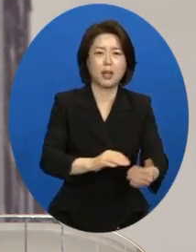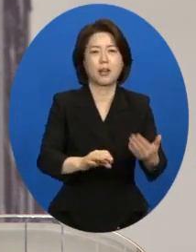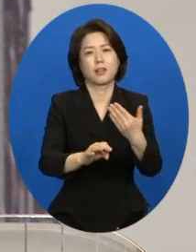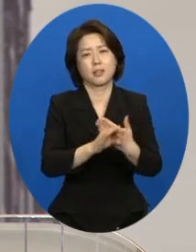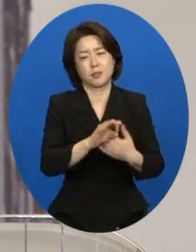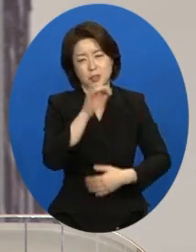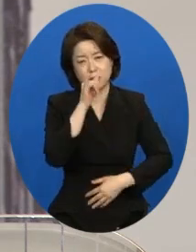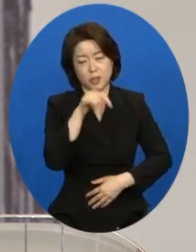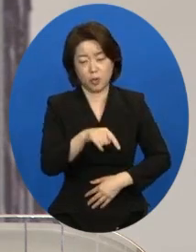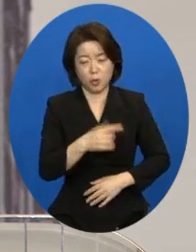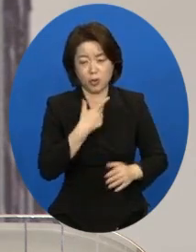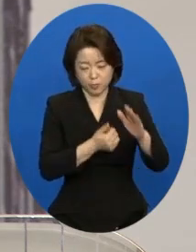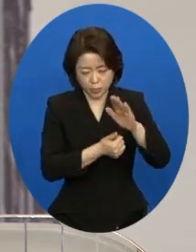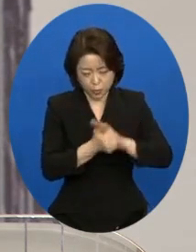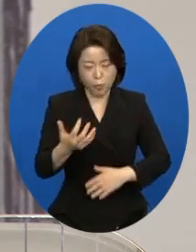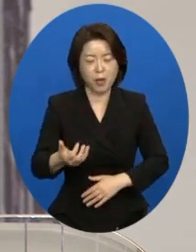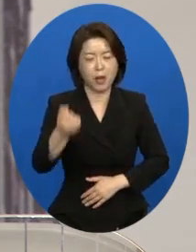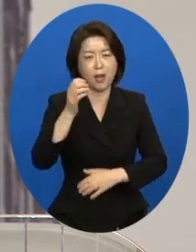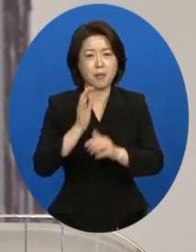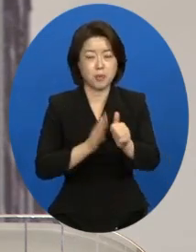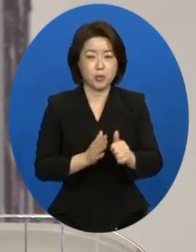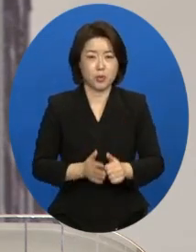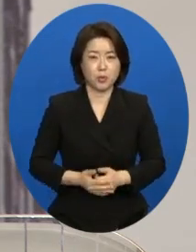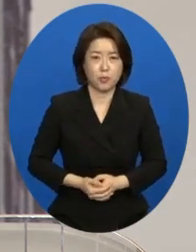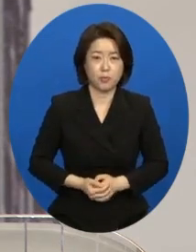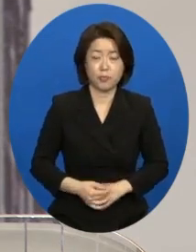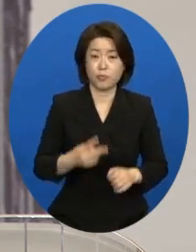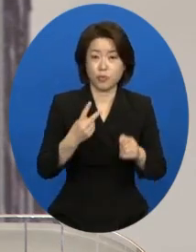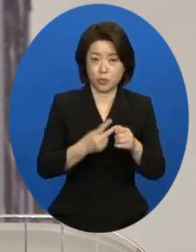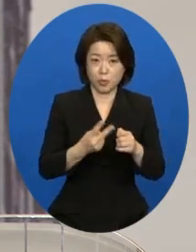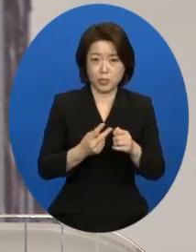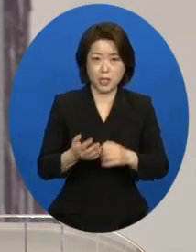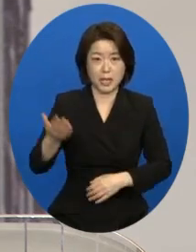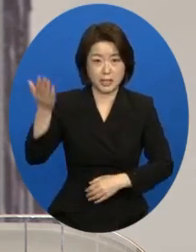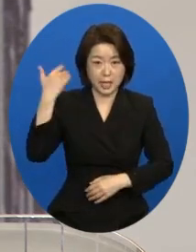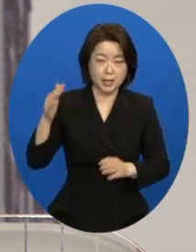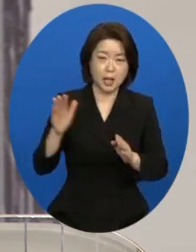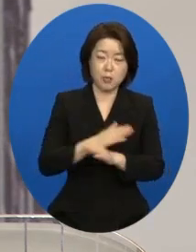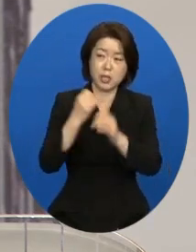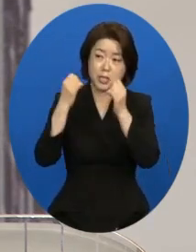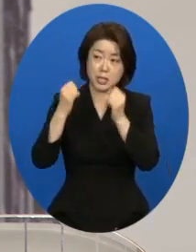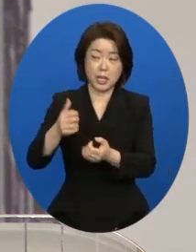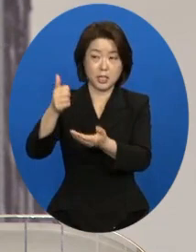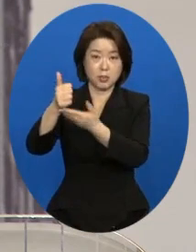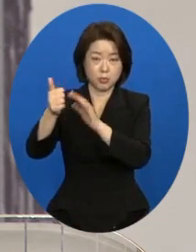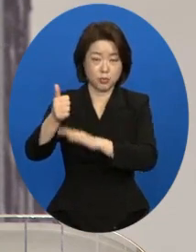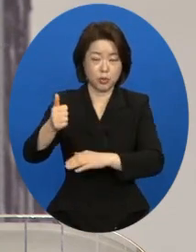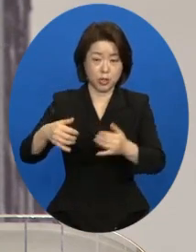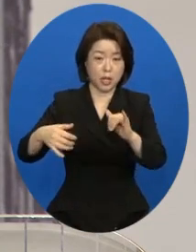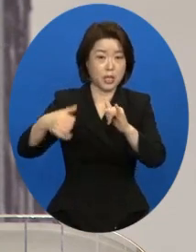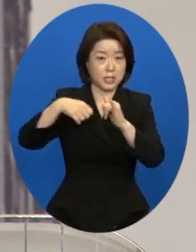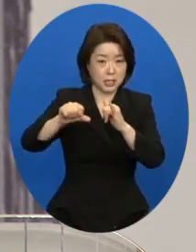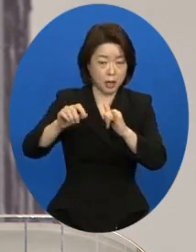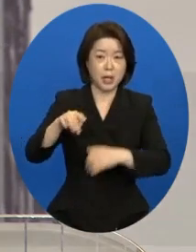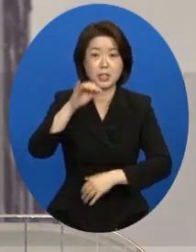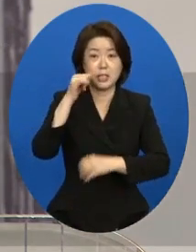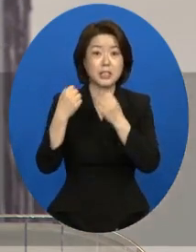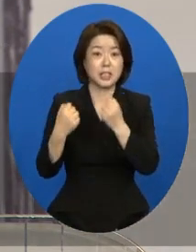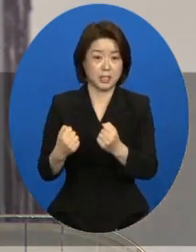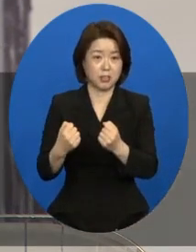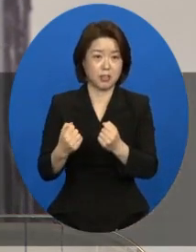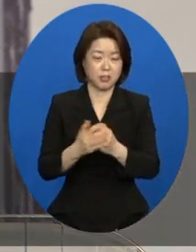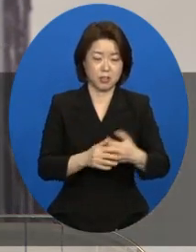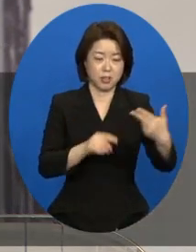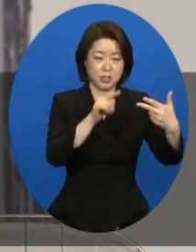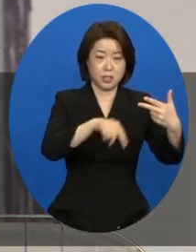거기에서 일단 소망을 품어야 됩니다. 두 번째는요, 옛적부터 항상 계신 이와 인자가 계시다는 거예요. 자, 9절에 보시면